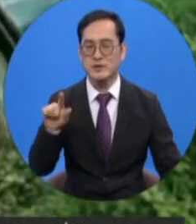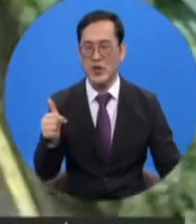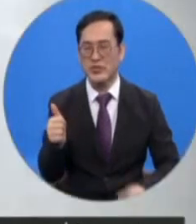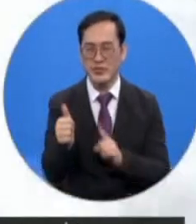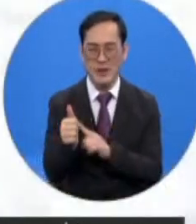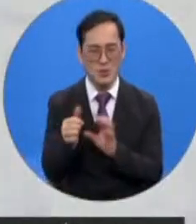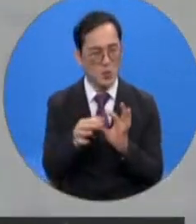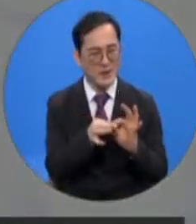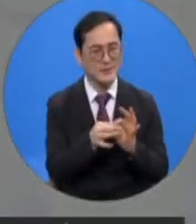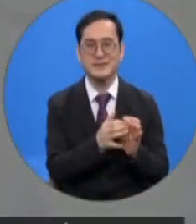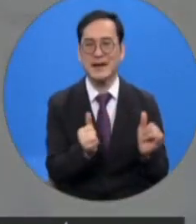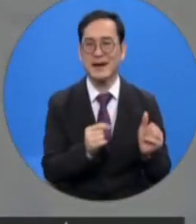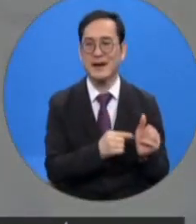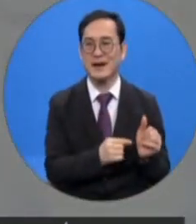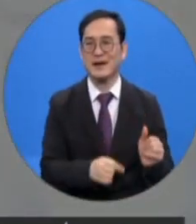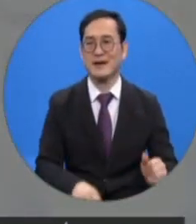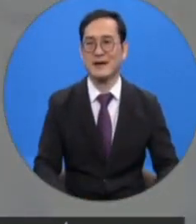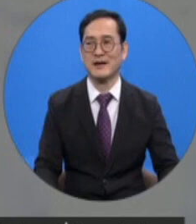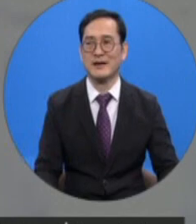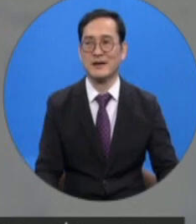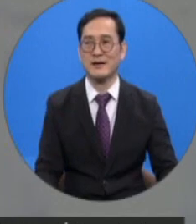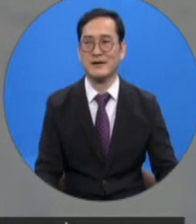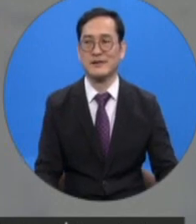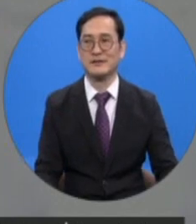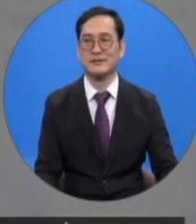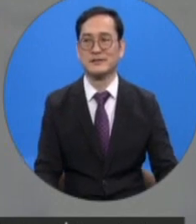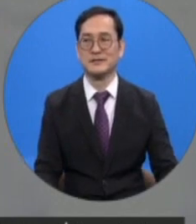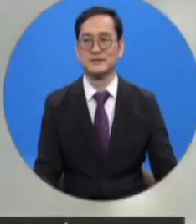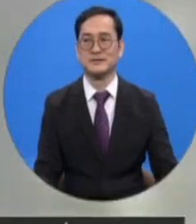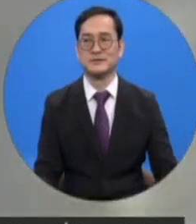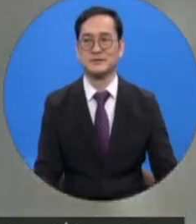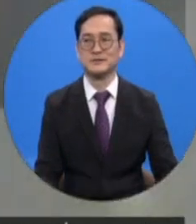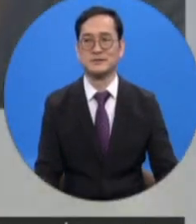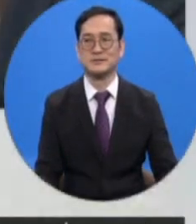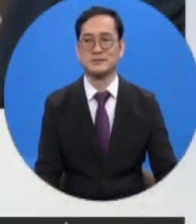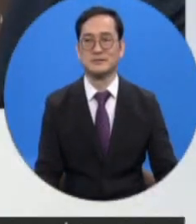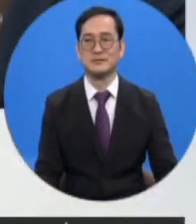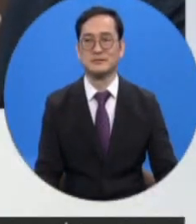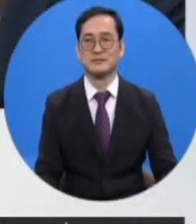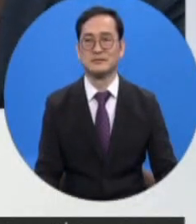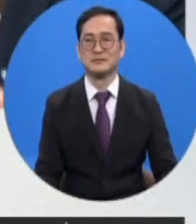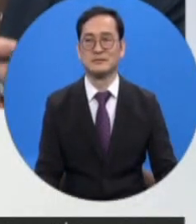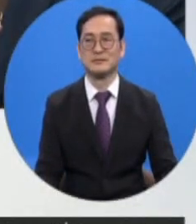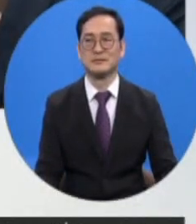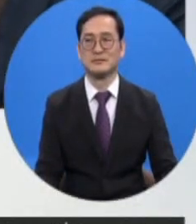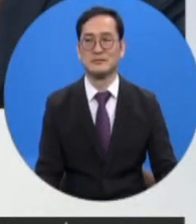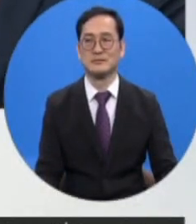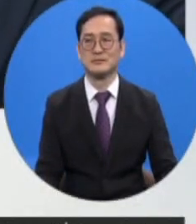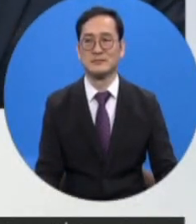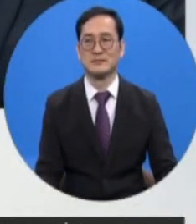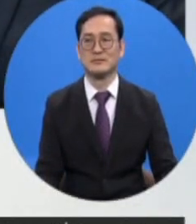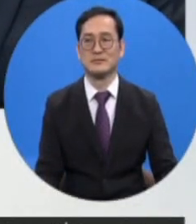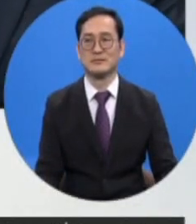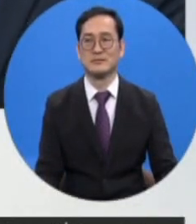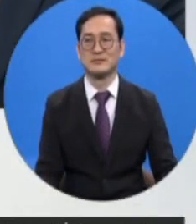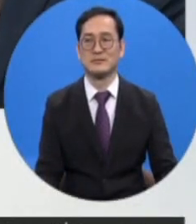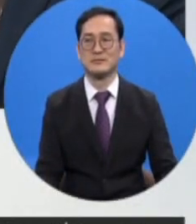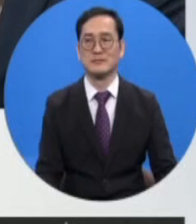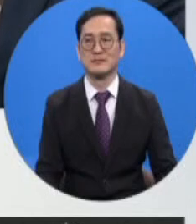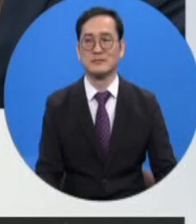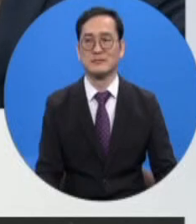그러면서 어제 뭐라고 주장을 했냐면 우산을 쓰고 와서 CCTV에 본인을 노출 안 시키려고 했다